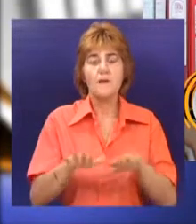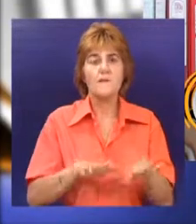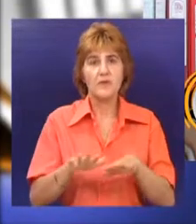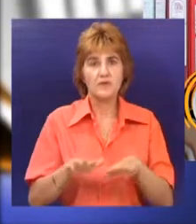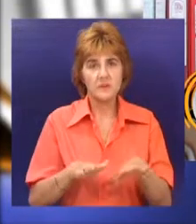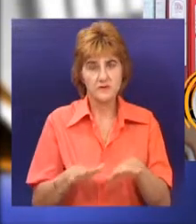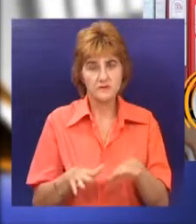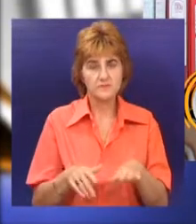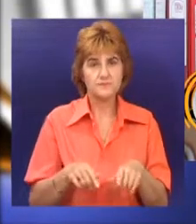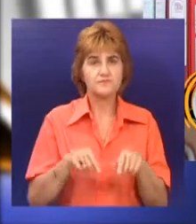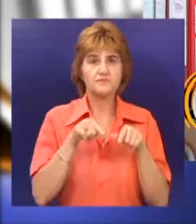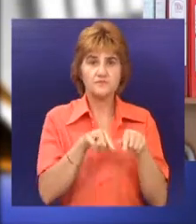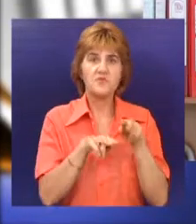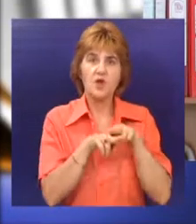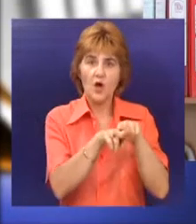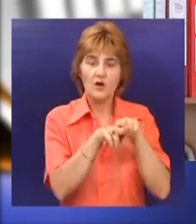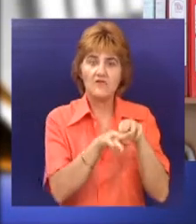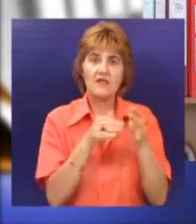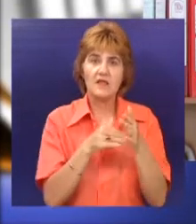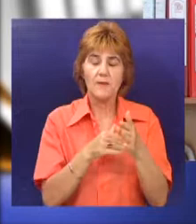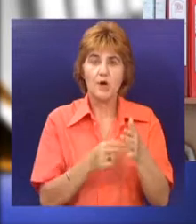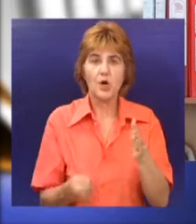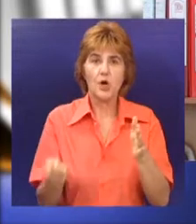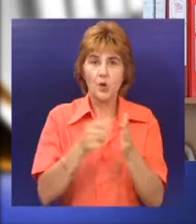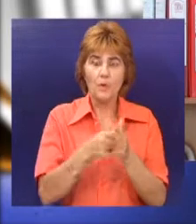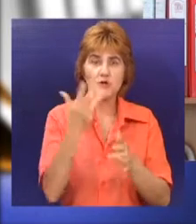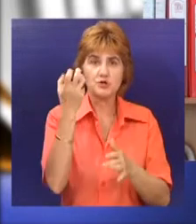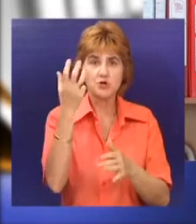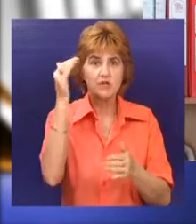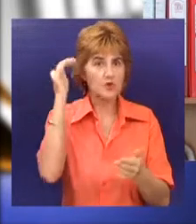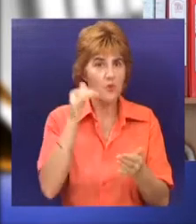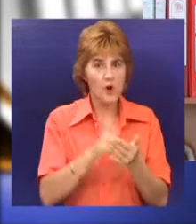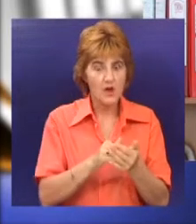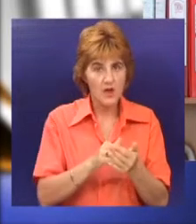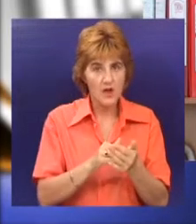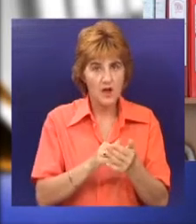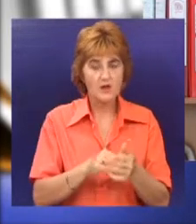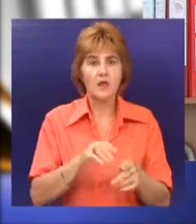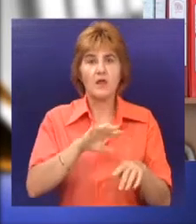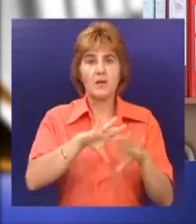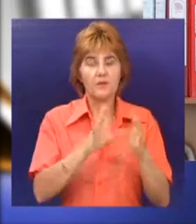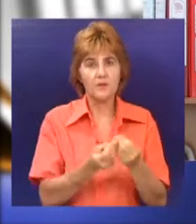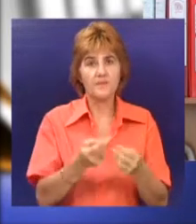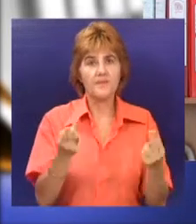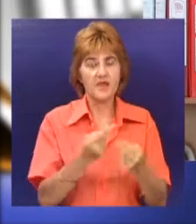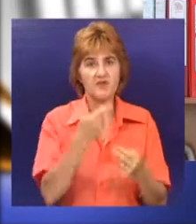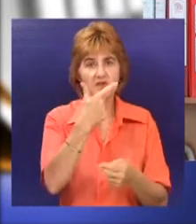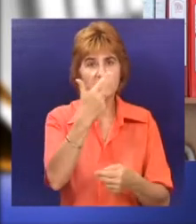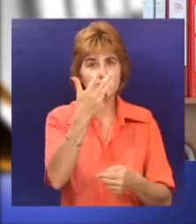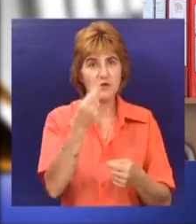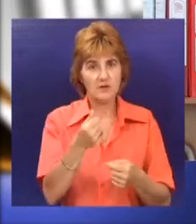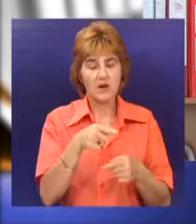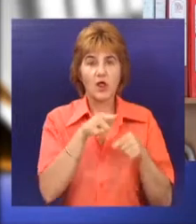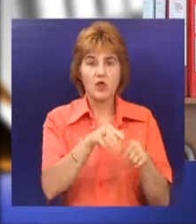poljoprivrede da robne rezerve moraju da otkupe 400.000 tona po 24 dinara da bi to